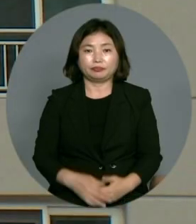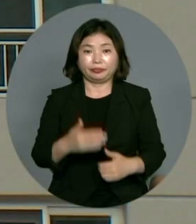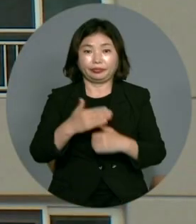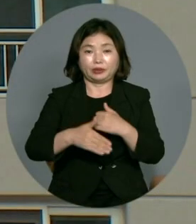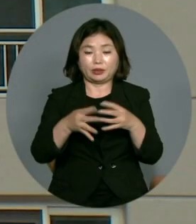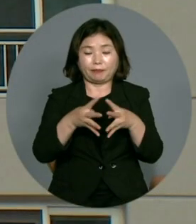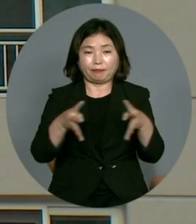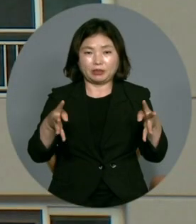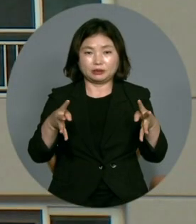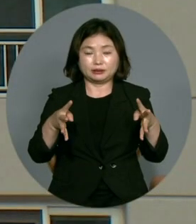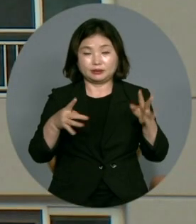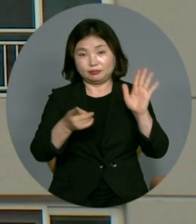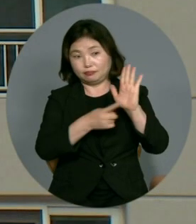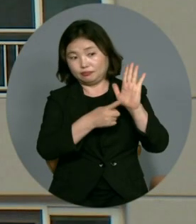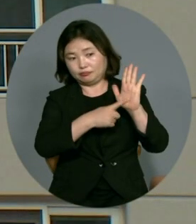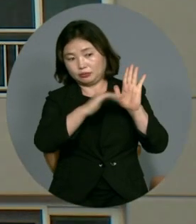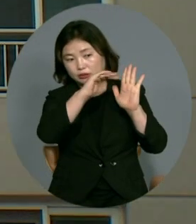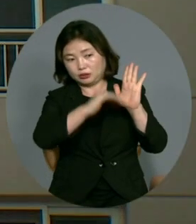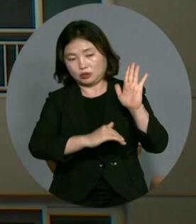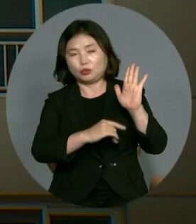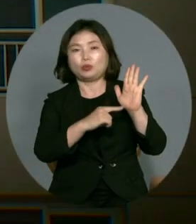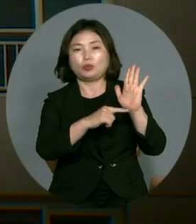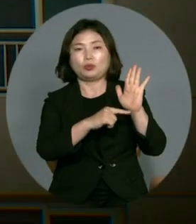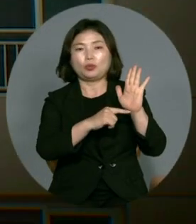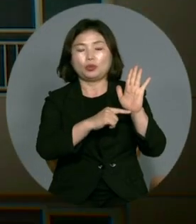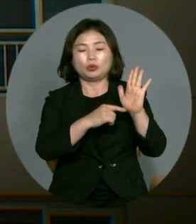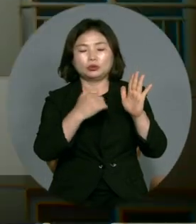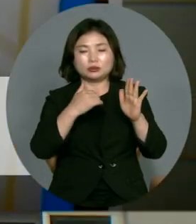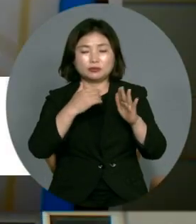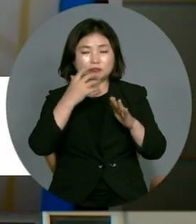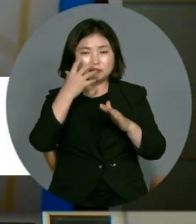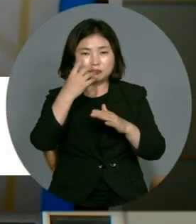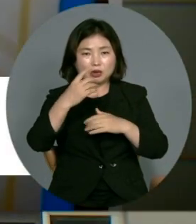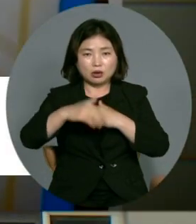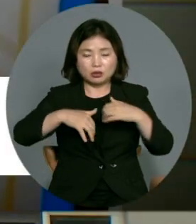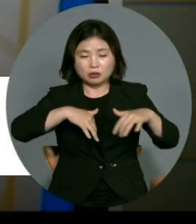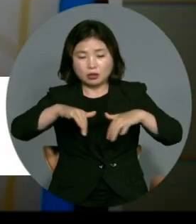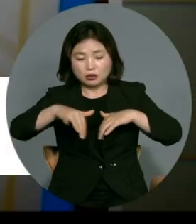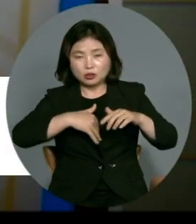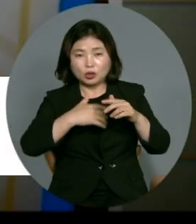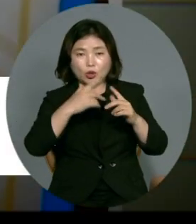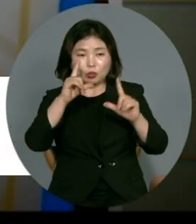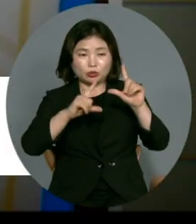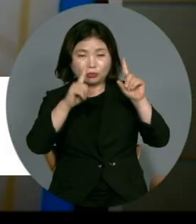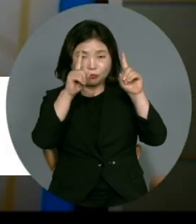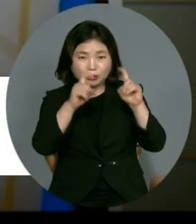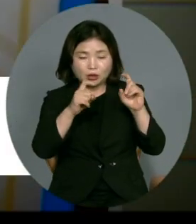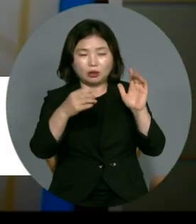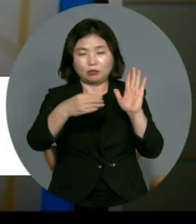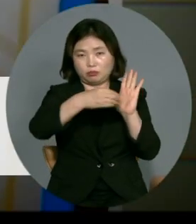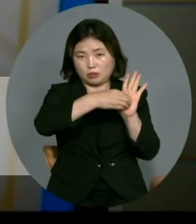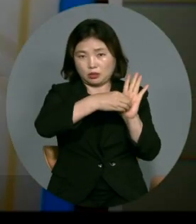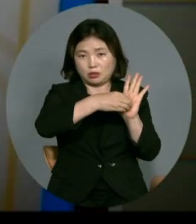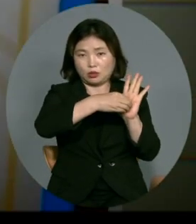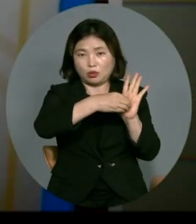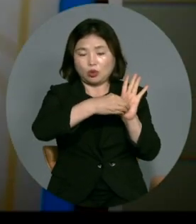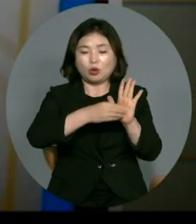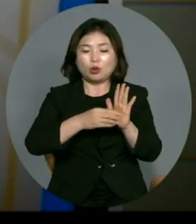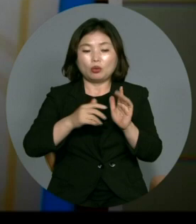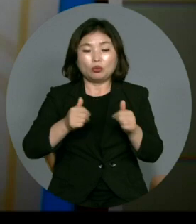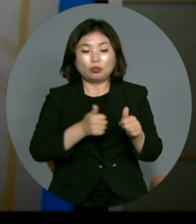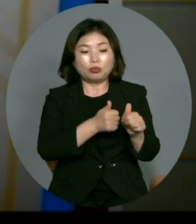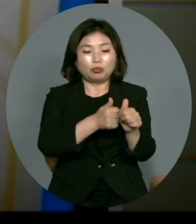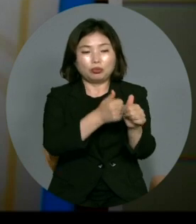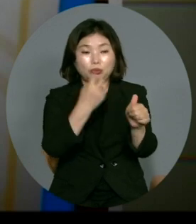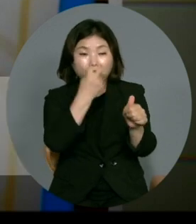대구의 한 아파트에 게시된 공고문입니다. 누군가 단지를 거니는 모습이 찍힌 사진이 붙었습니다. 동선